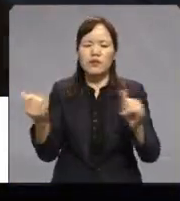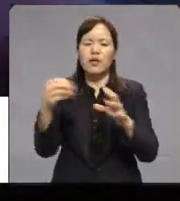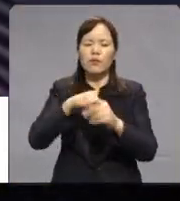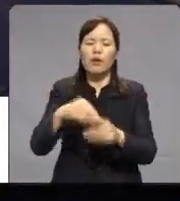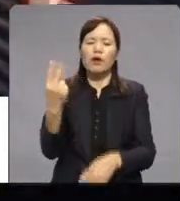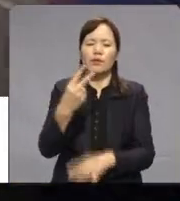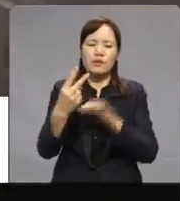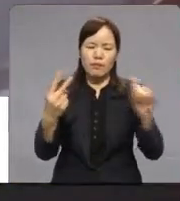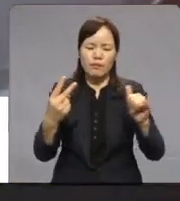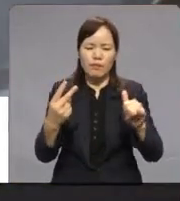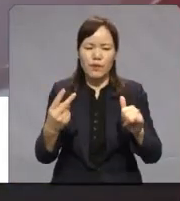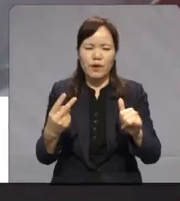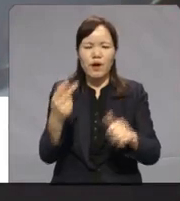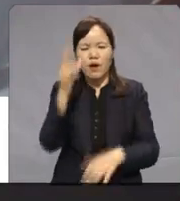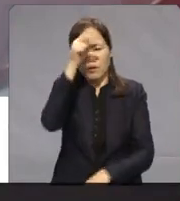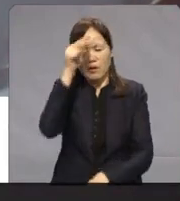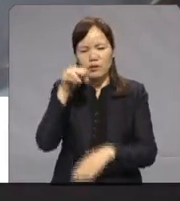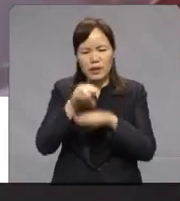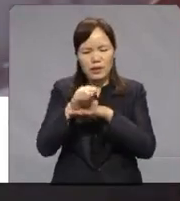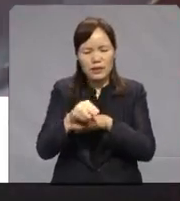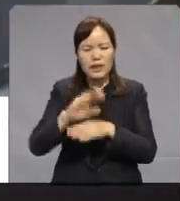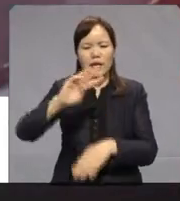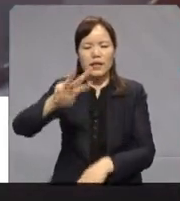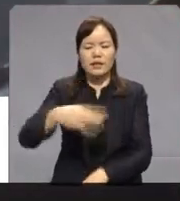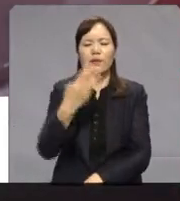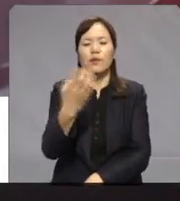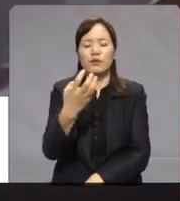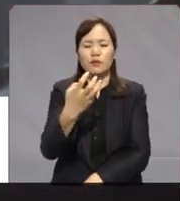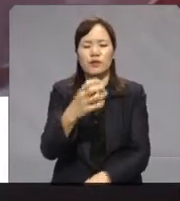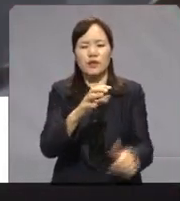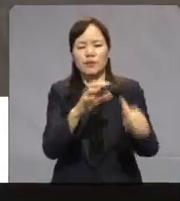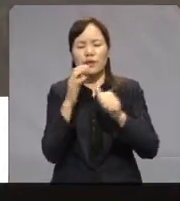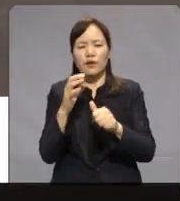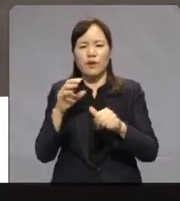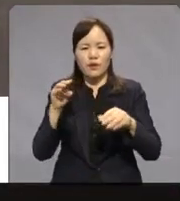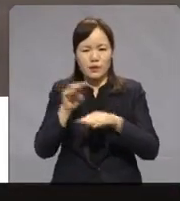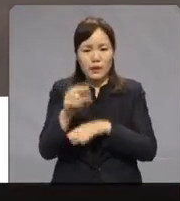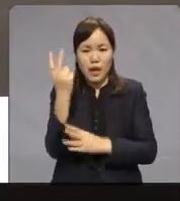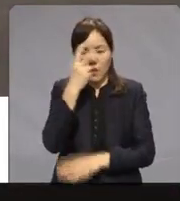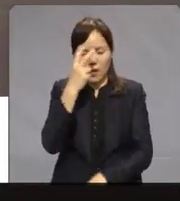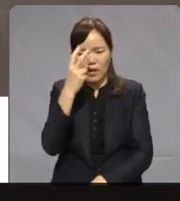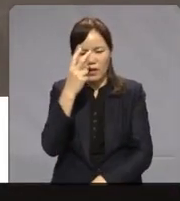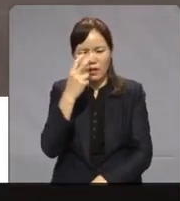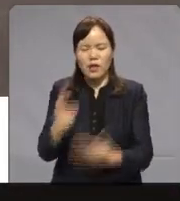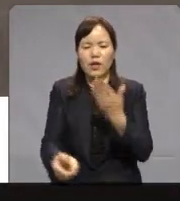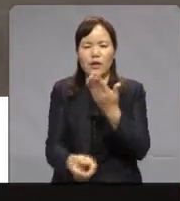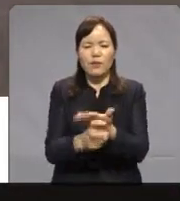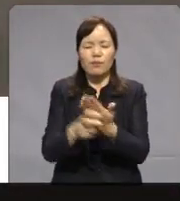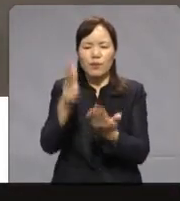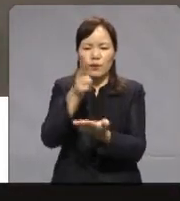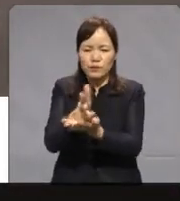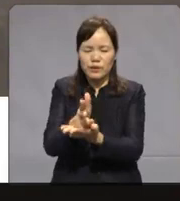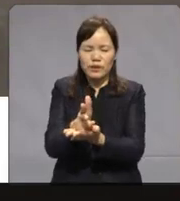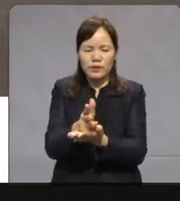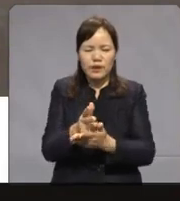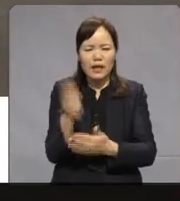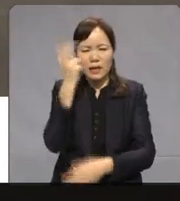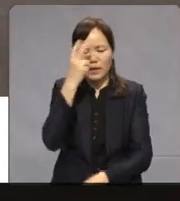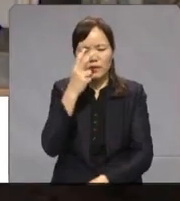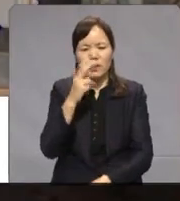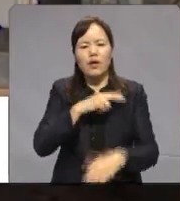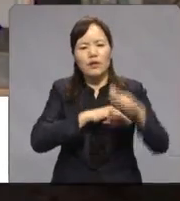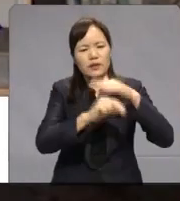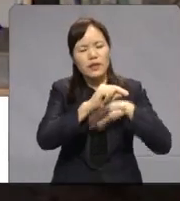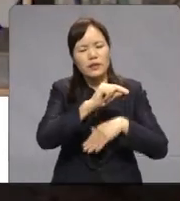명과 순찰차 390대를 동원해 차량 통행을 관리하고 불법 주정차를 단속합니다. 지하철역과